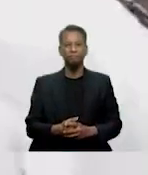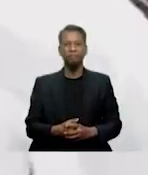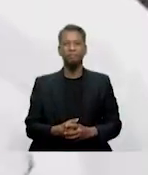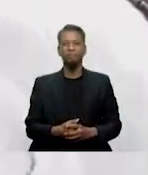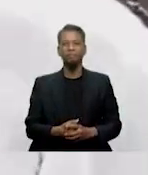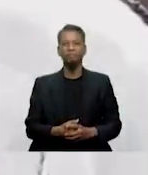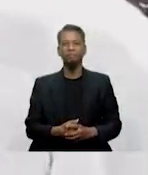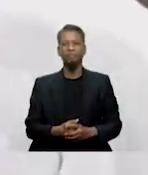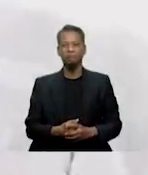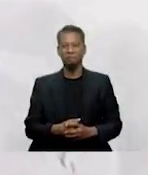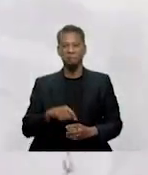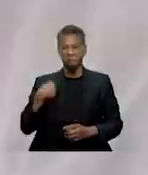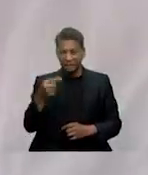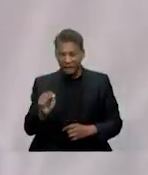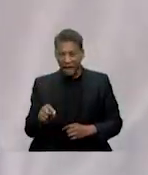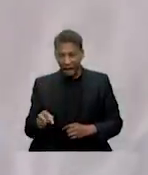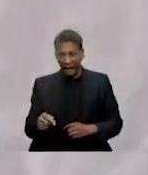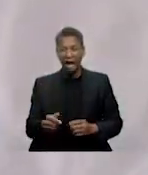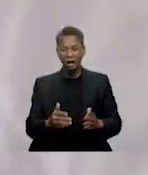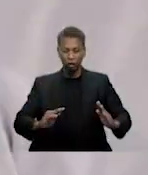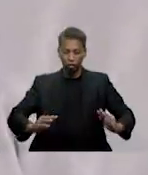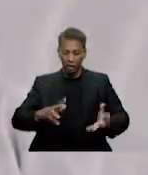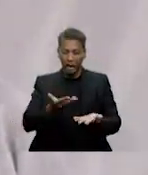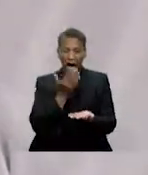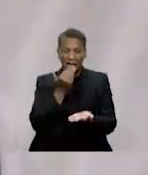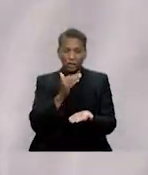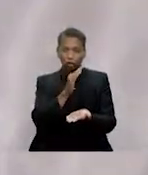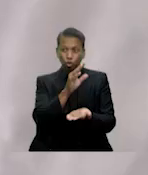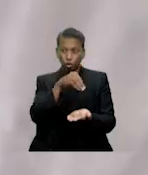Sementara tumpeng yang layak konsumsi dibagikan ke masyarakat.